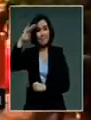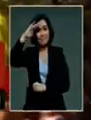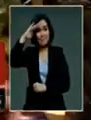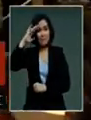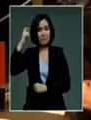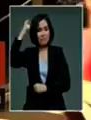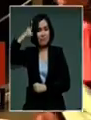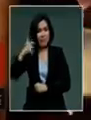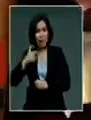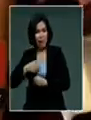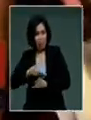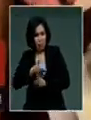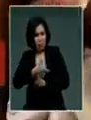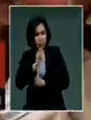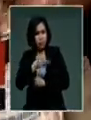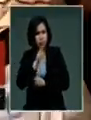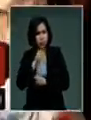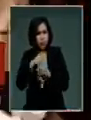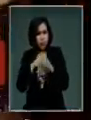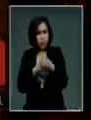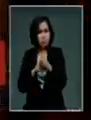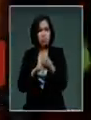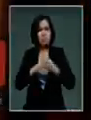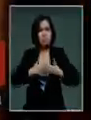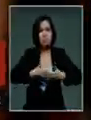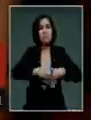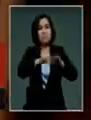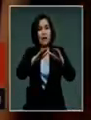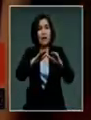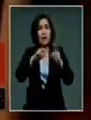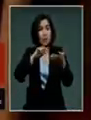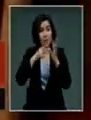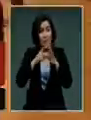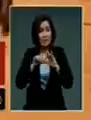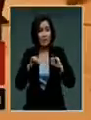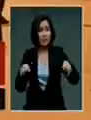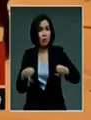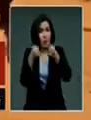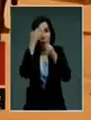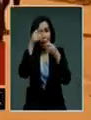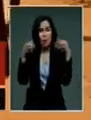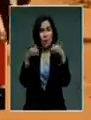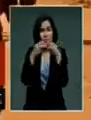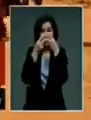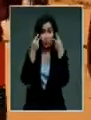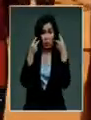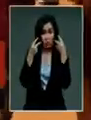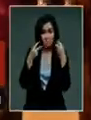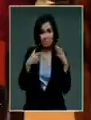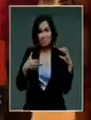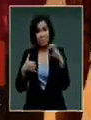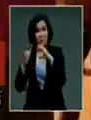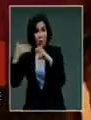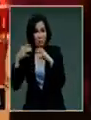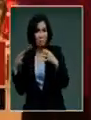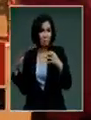การกวาดล้างชาวโรฮิงจาที่อยู่ในเมียนมาโดยอ้างว่าเป็นปฏิบัติการตอบโต้หลังจากที่ถูกกลุ่มกบฏของโรฮิงจาเนี่ยเข้ามาโจ